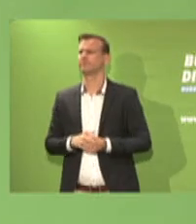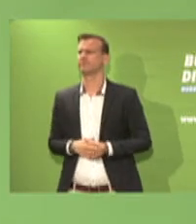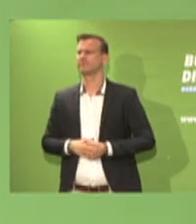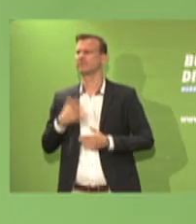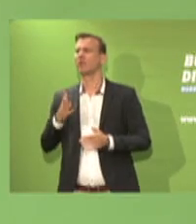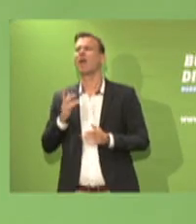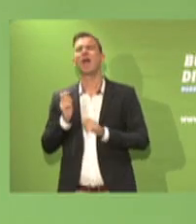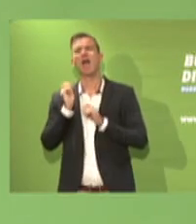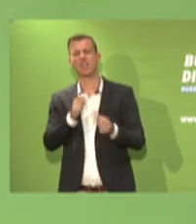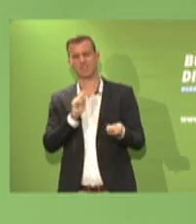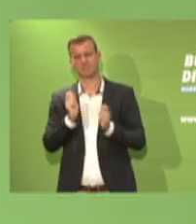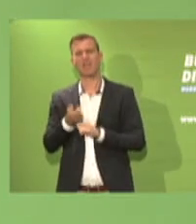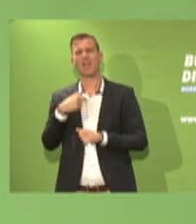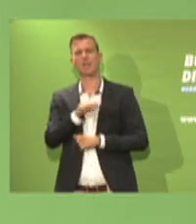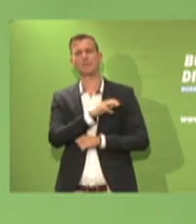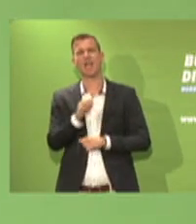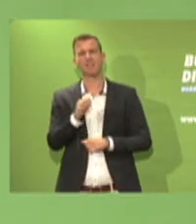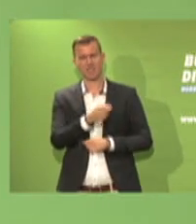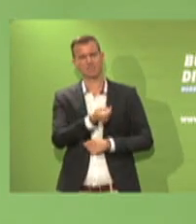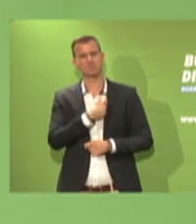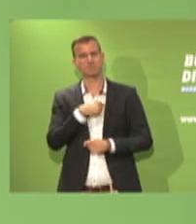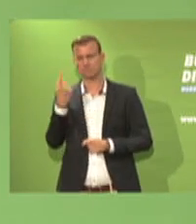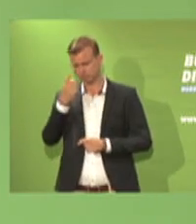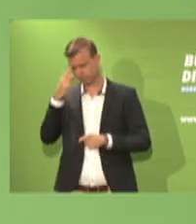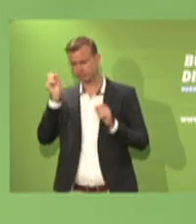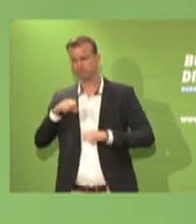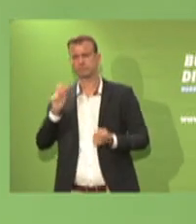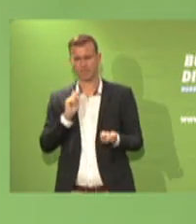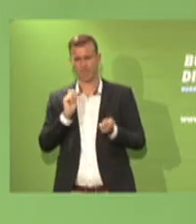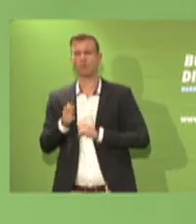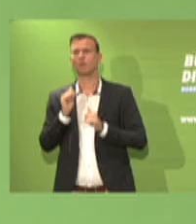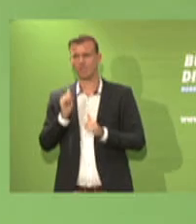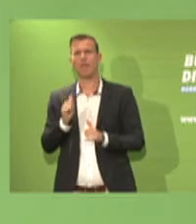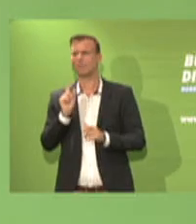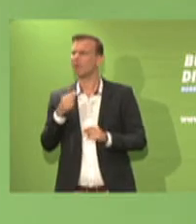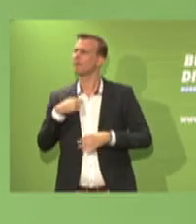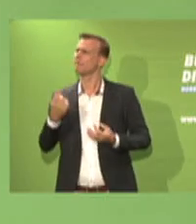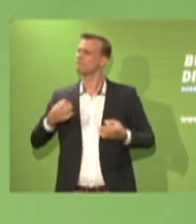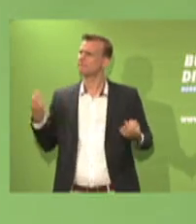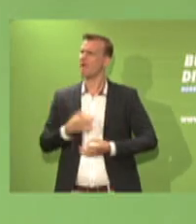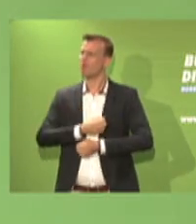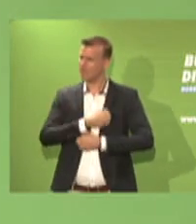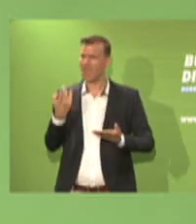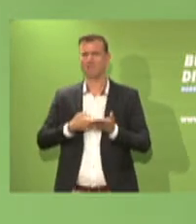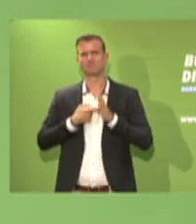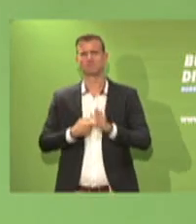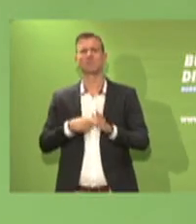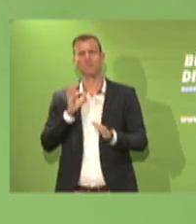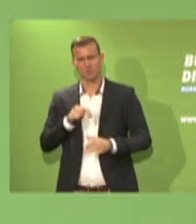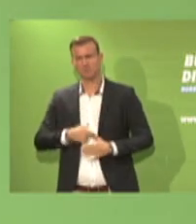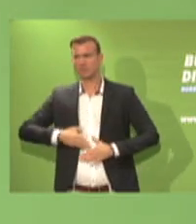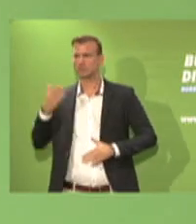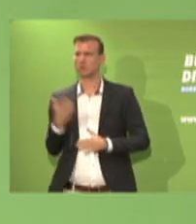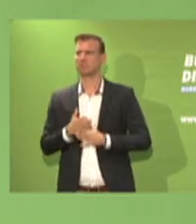von Hans-Christian Markert bekommen. Die sind einvernehmlich übernommen worden. Wir brauchen dieses klare Signal, damit endlich Schluss ist mit